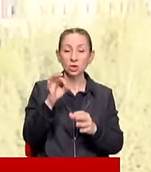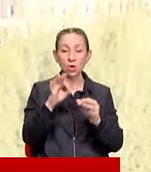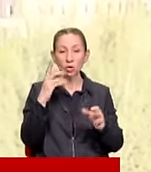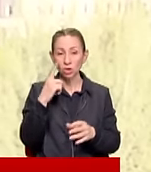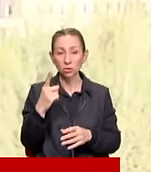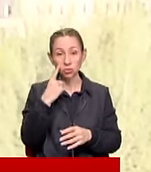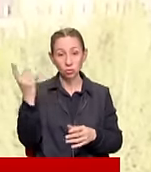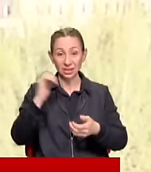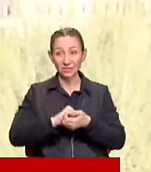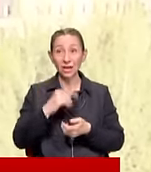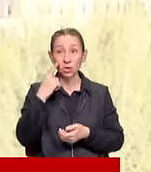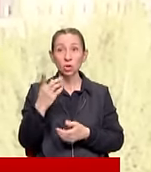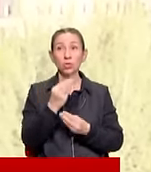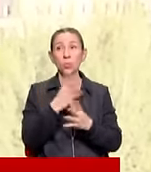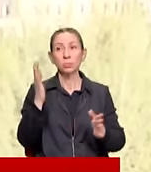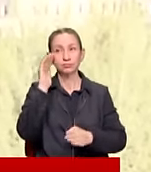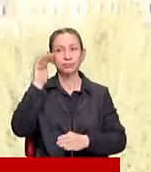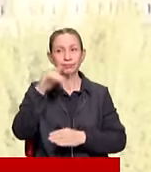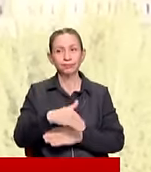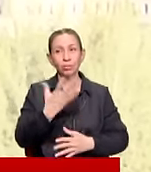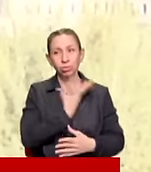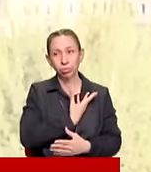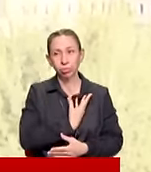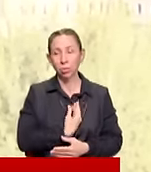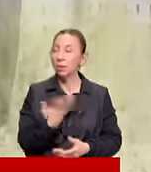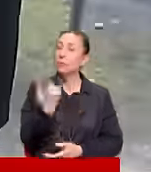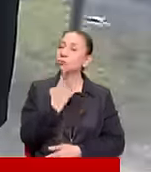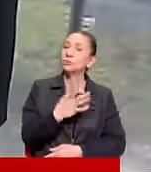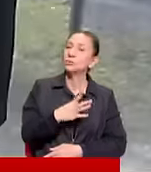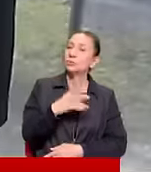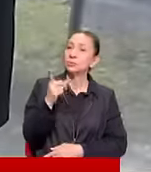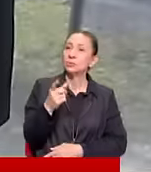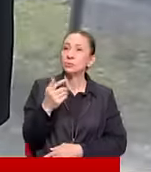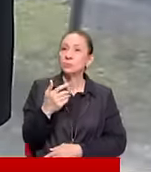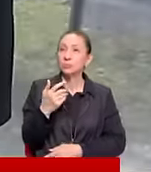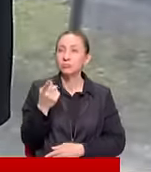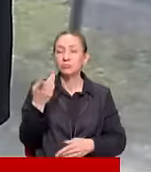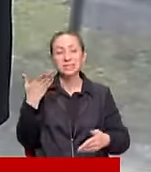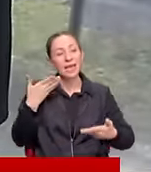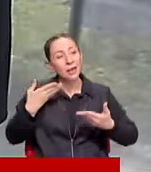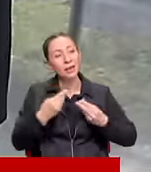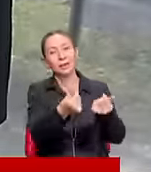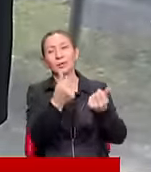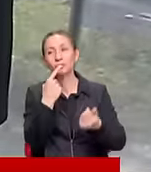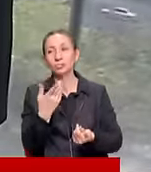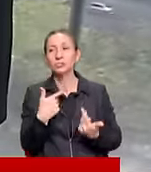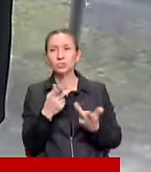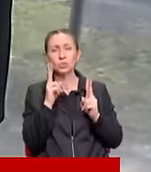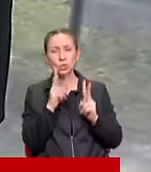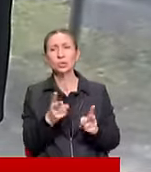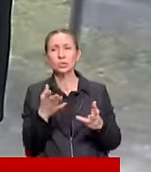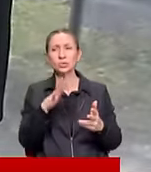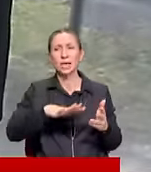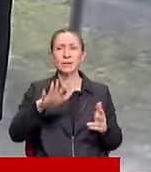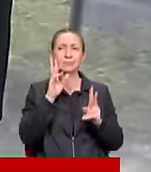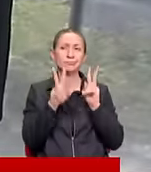açısından, Cumhur İttifakı açısından hezimet, büyük bir hüsran. Evet. Siz ona ne diyorsunuz? Evet. Biz siz hezimet mi diyorsunuz? Hezimet diyoruz. Zaten bunu biz görüyorduk sahada.